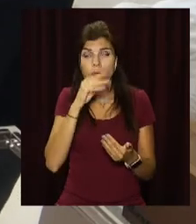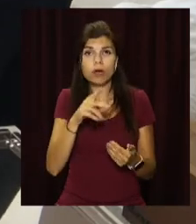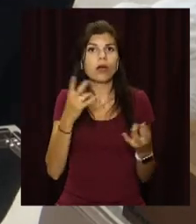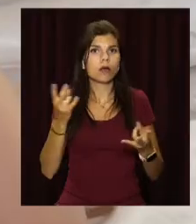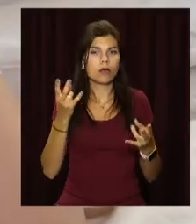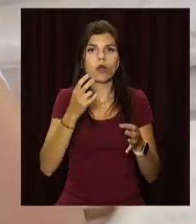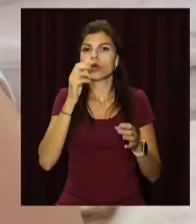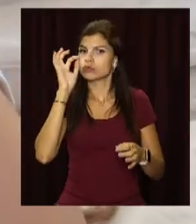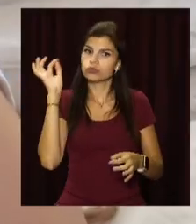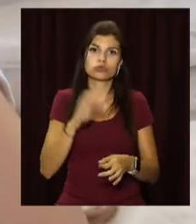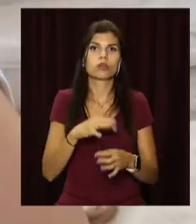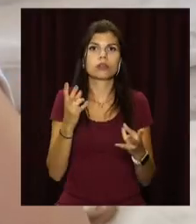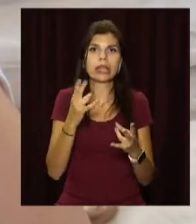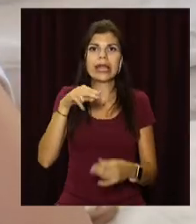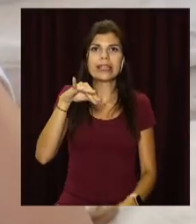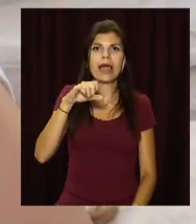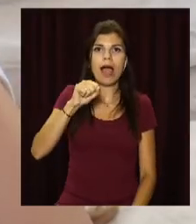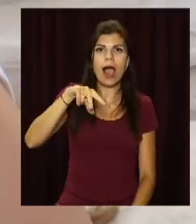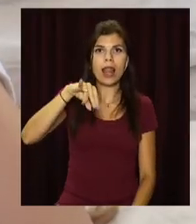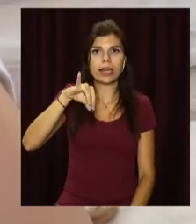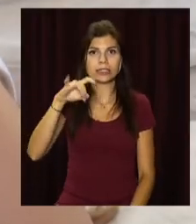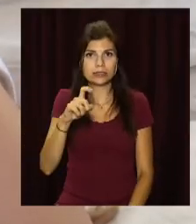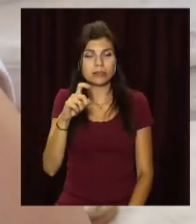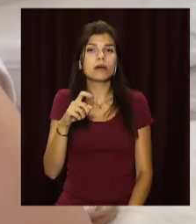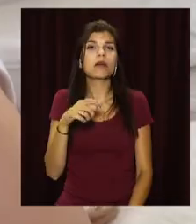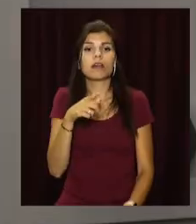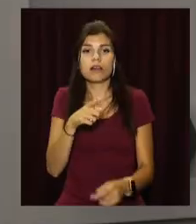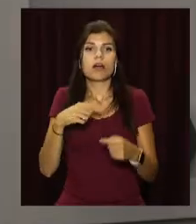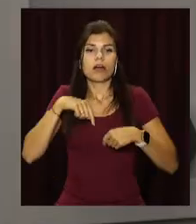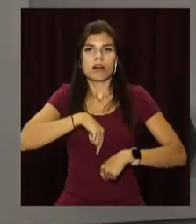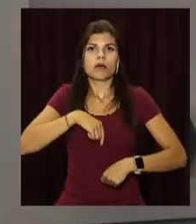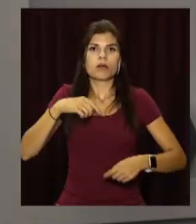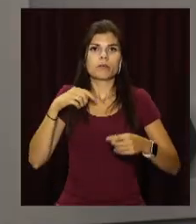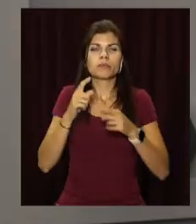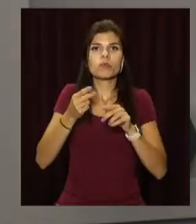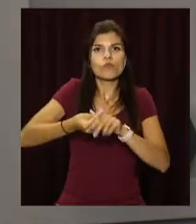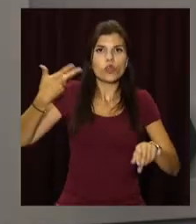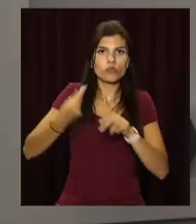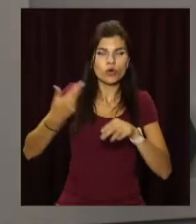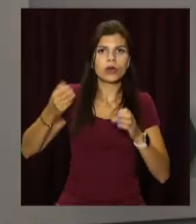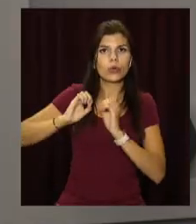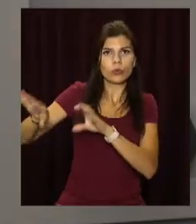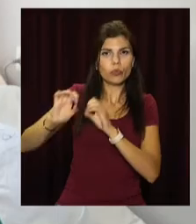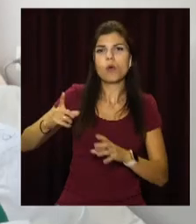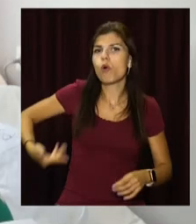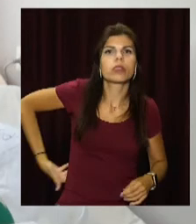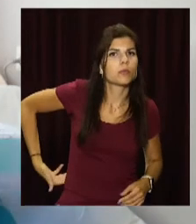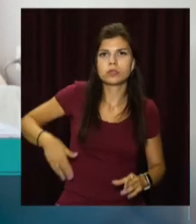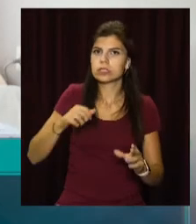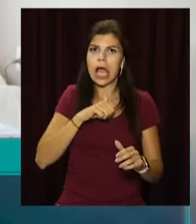постійного перитонеального діалізу. У такий спосіб з організму виводять продукти обміну, з якими не справляються нирки.